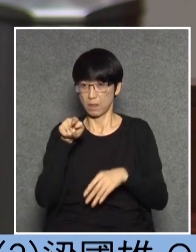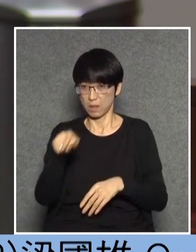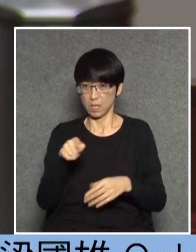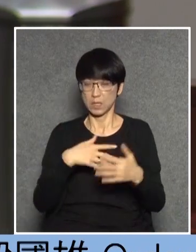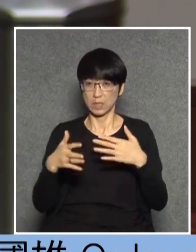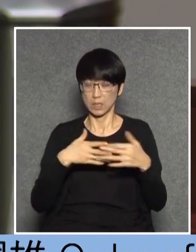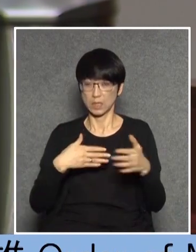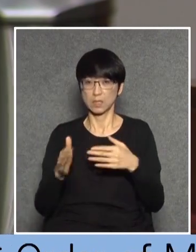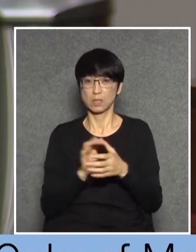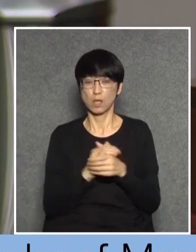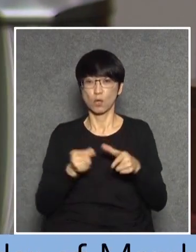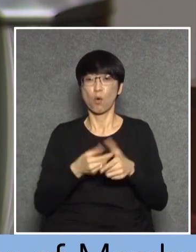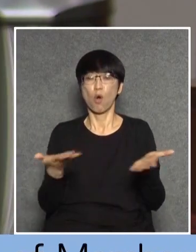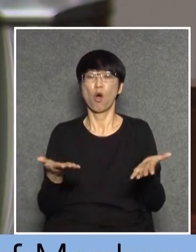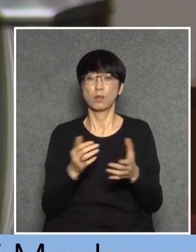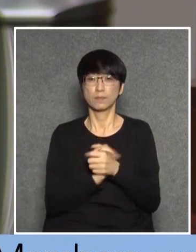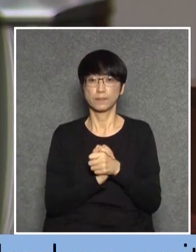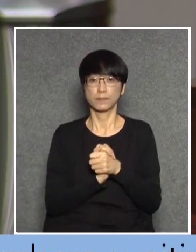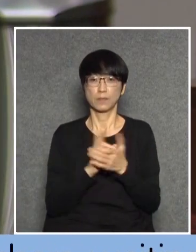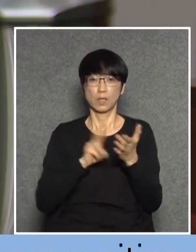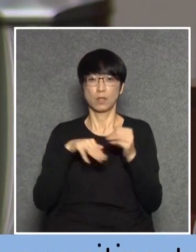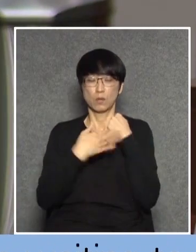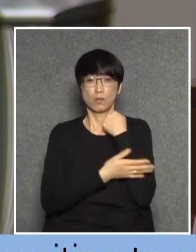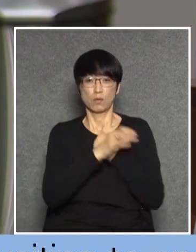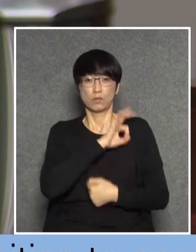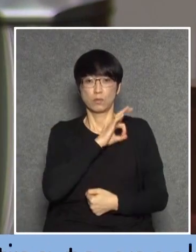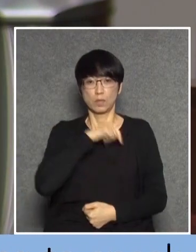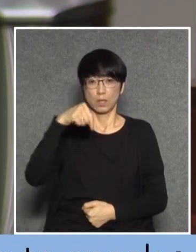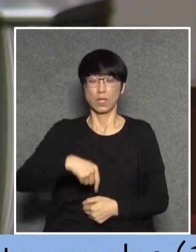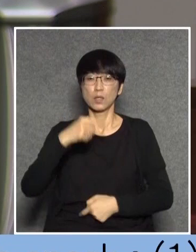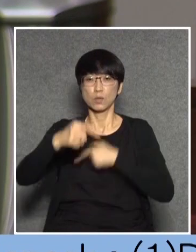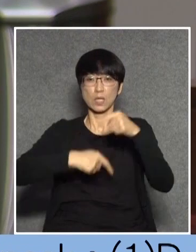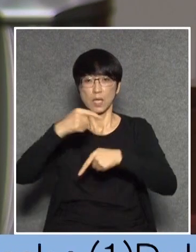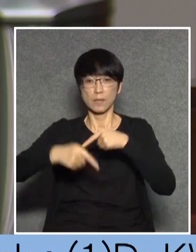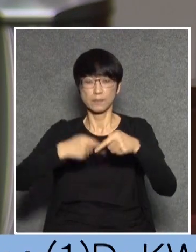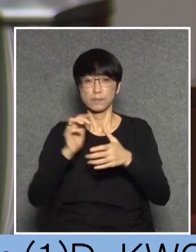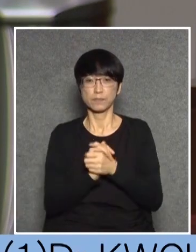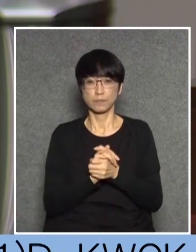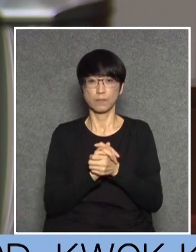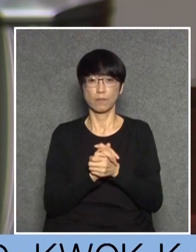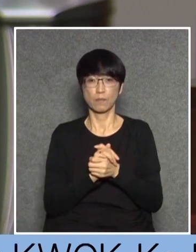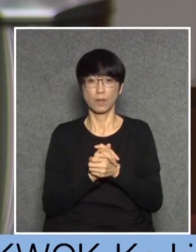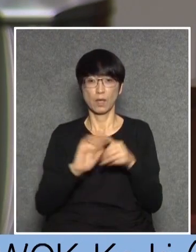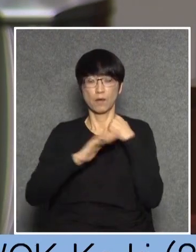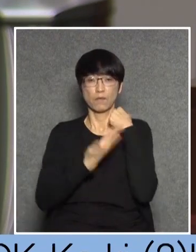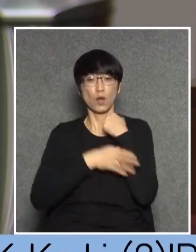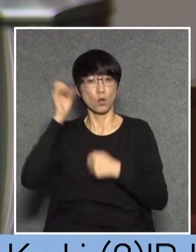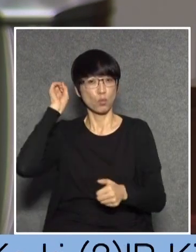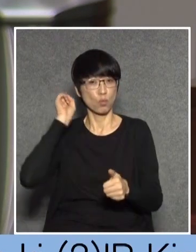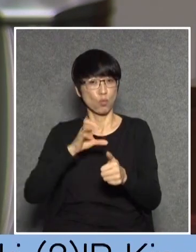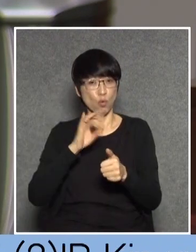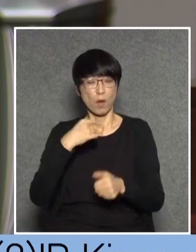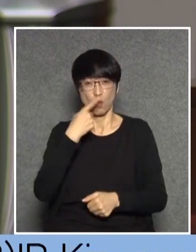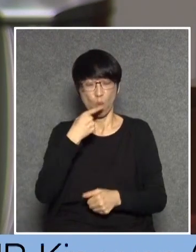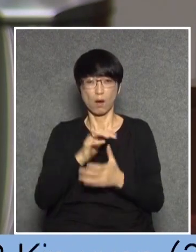事。但是呢，就立法會即是我們在這裡談的時候呢，就法律顧問就說即是這樣